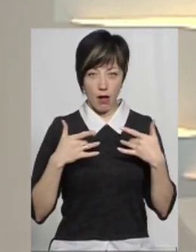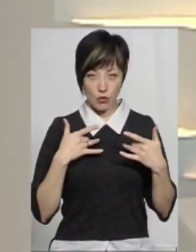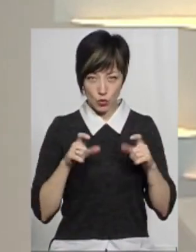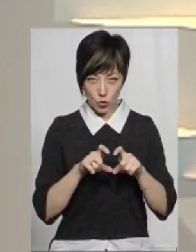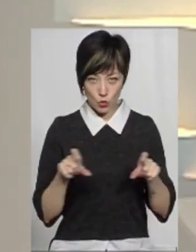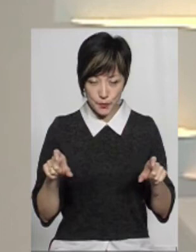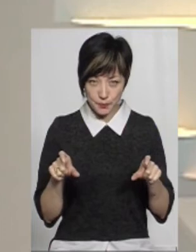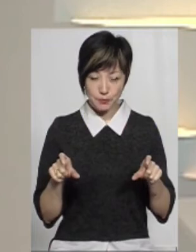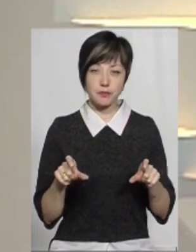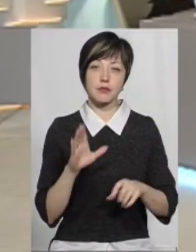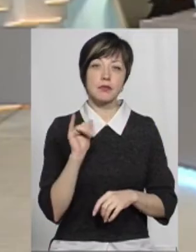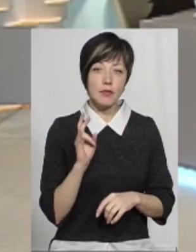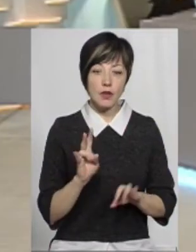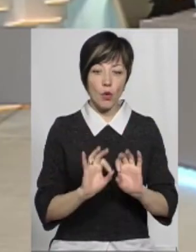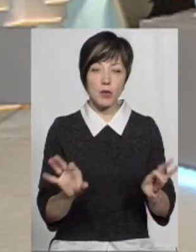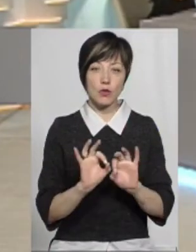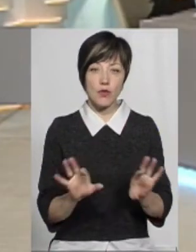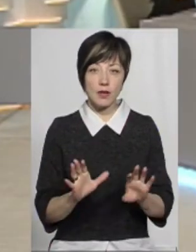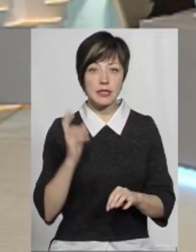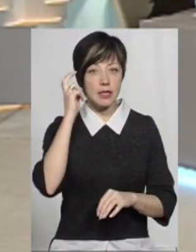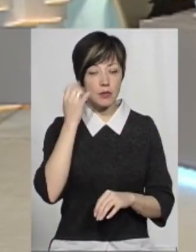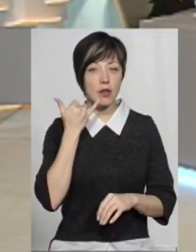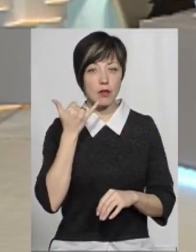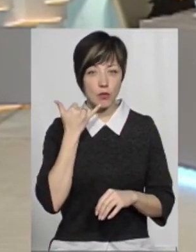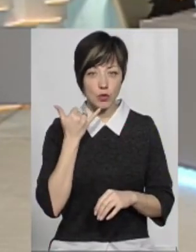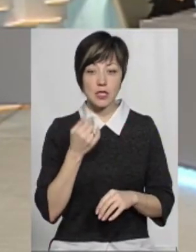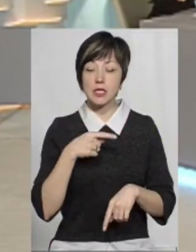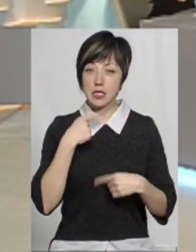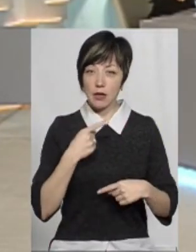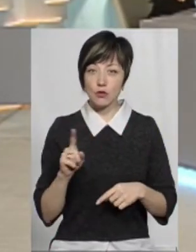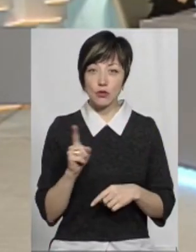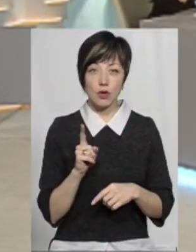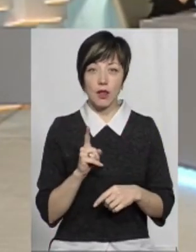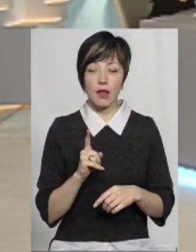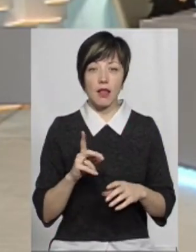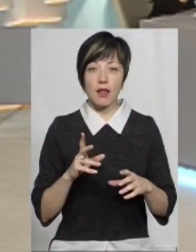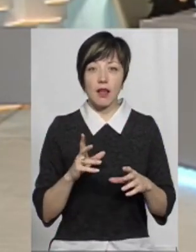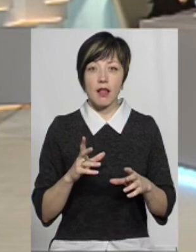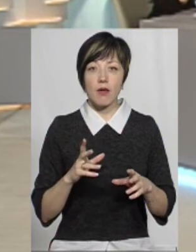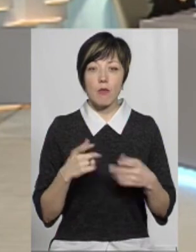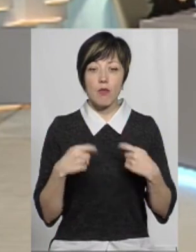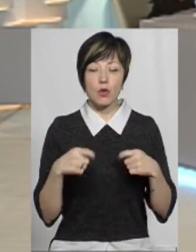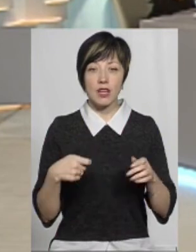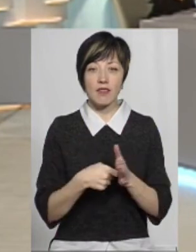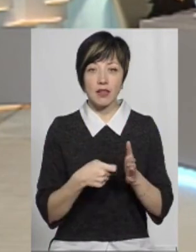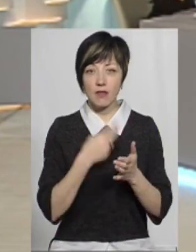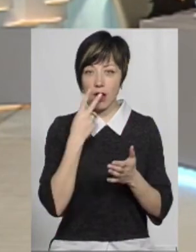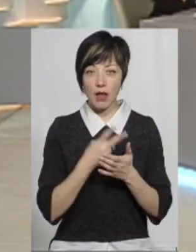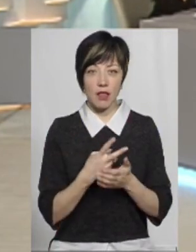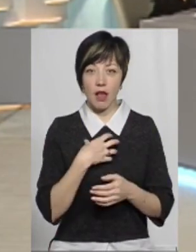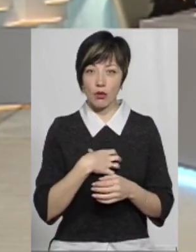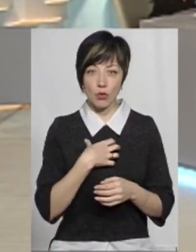Андрієм Ковальчуком. Він коментував із Києва телефоном і зауважив, що невтішні продажі квитків, цитую, вказують